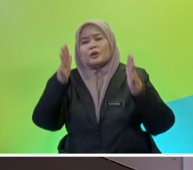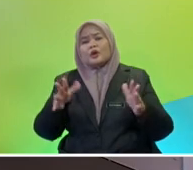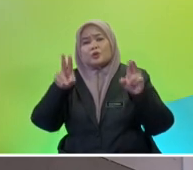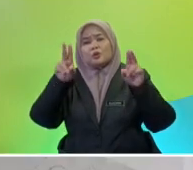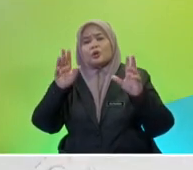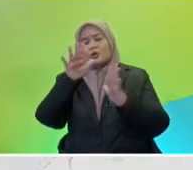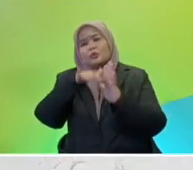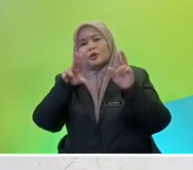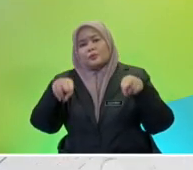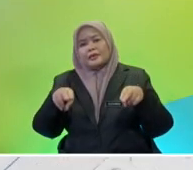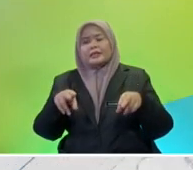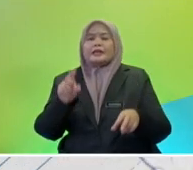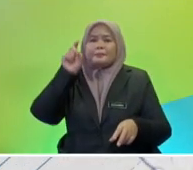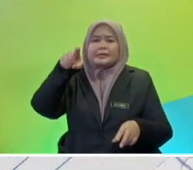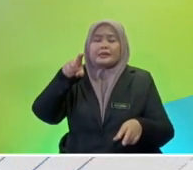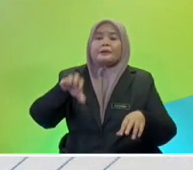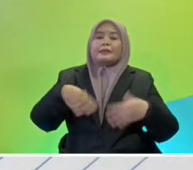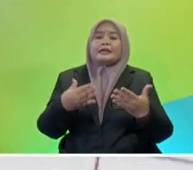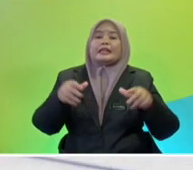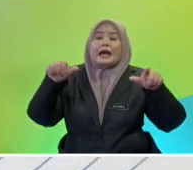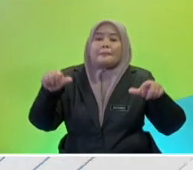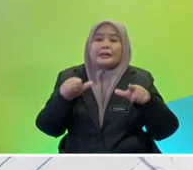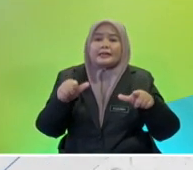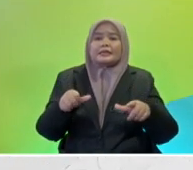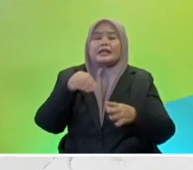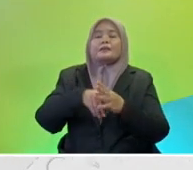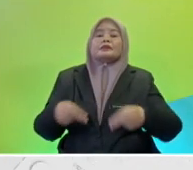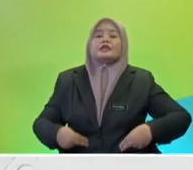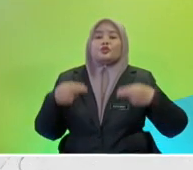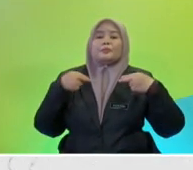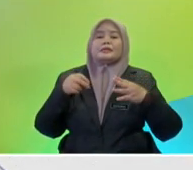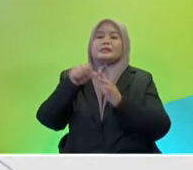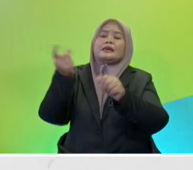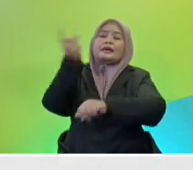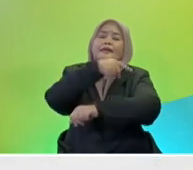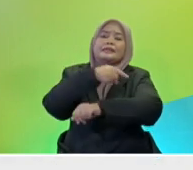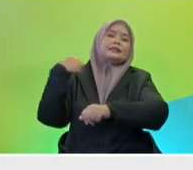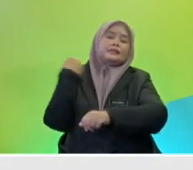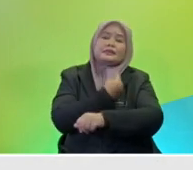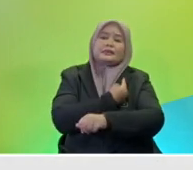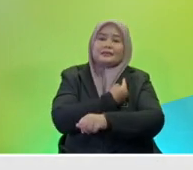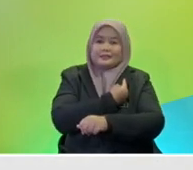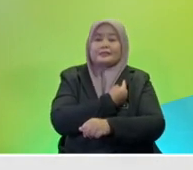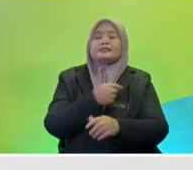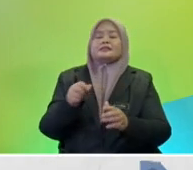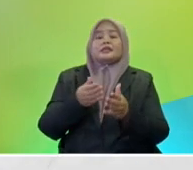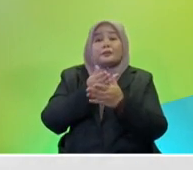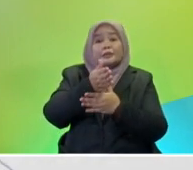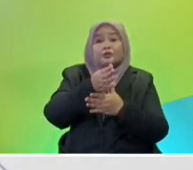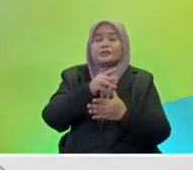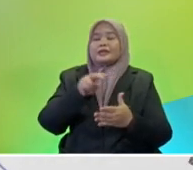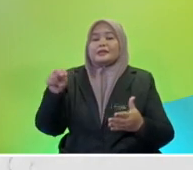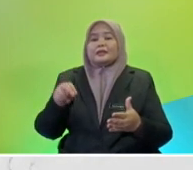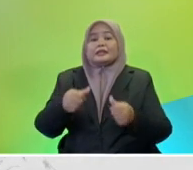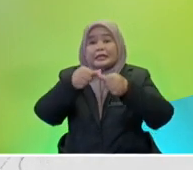dan kita hendak pastikan bagaimana kita boleh mengamalkannya dalam kehidupan seharian secara beradab dan beristiqomah seterusnya kita